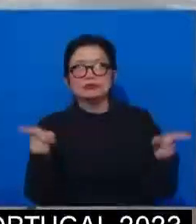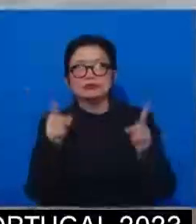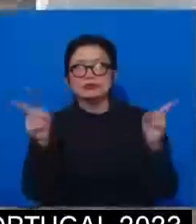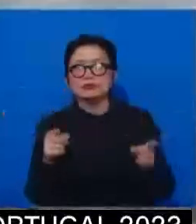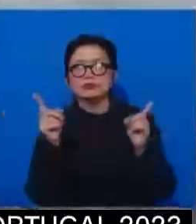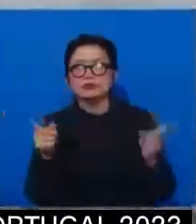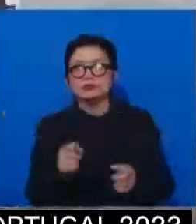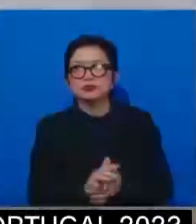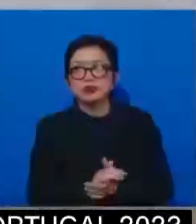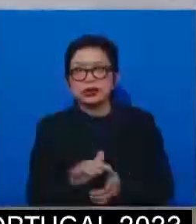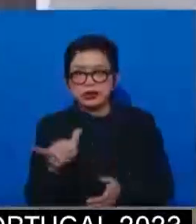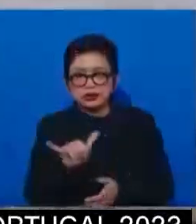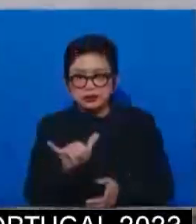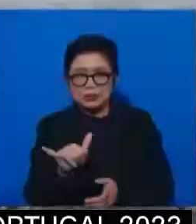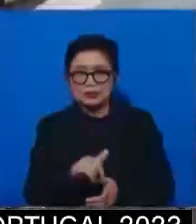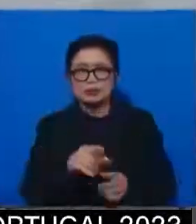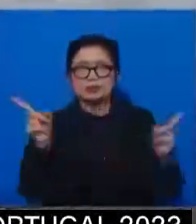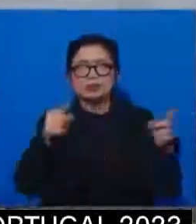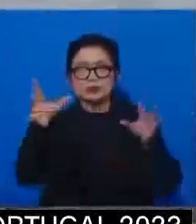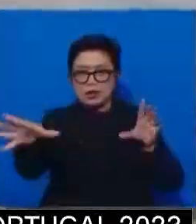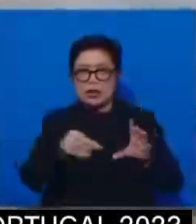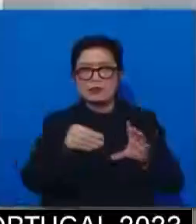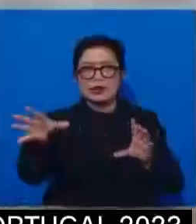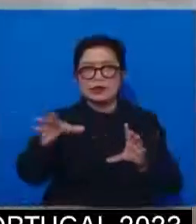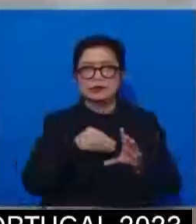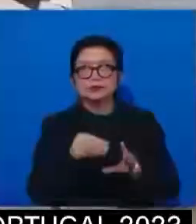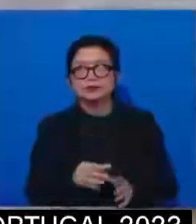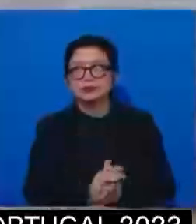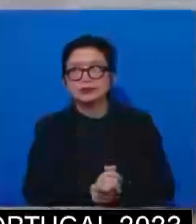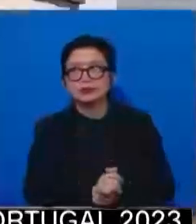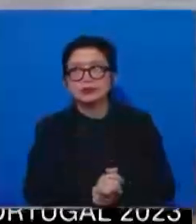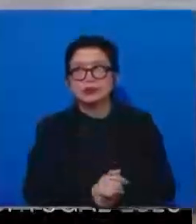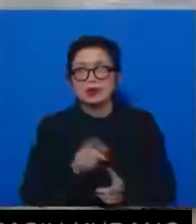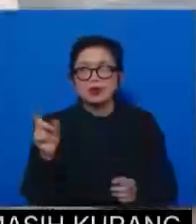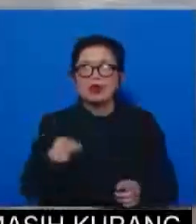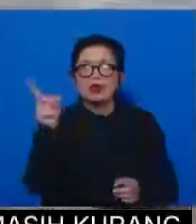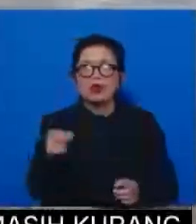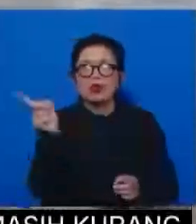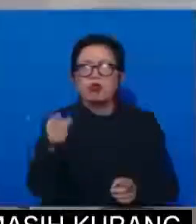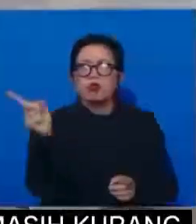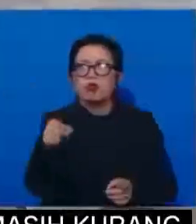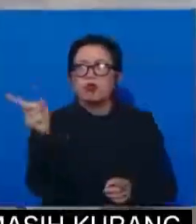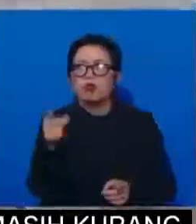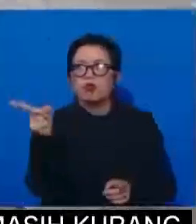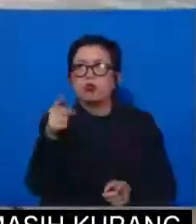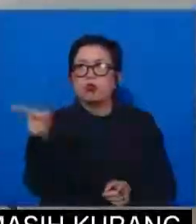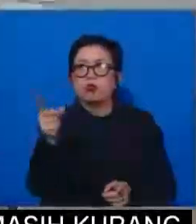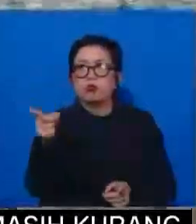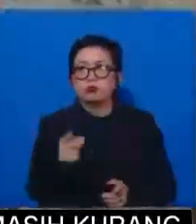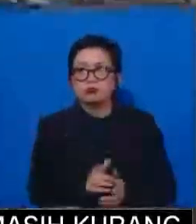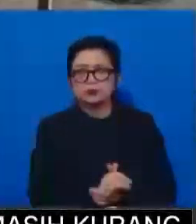Ini fungsinya sama untuk ngambil air, tapi menggunakan tenaga angin. Jadi kipasnya muter, terus di belakang ada tuasnya seperti